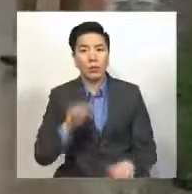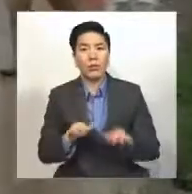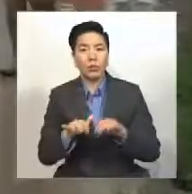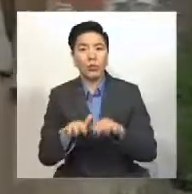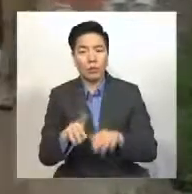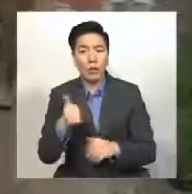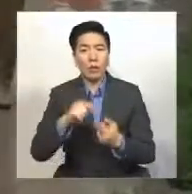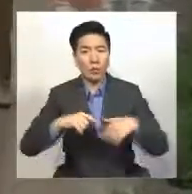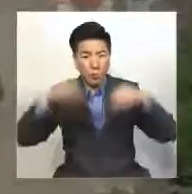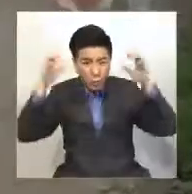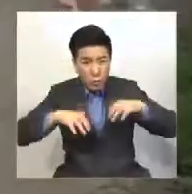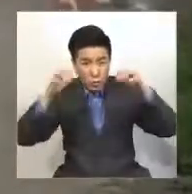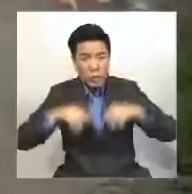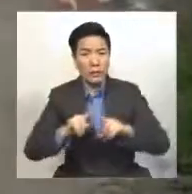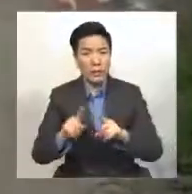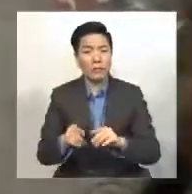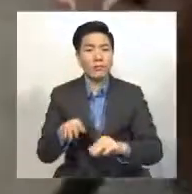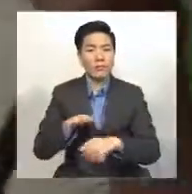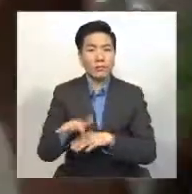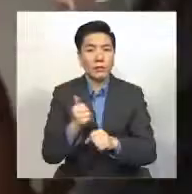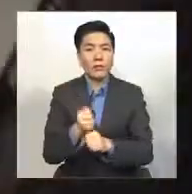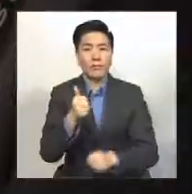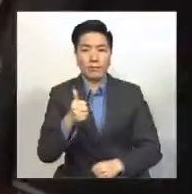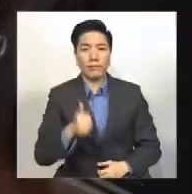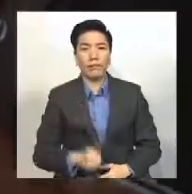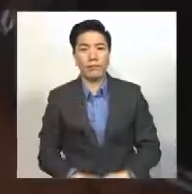กแม้ว่าจะมีฝนตกลงมาในพื้นที่